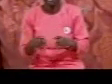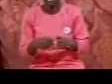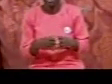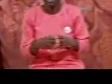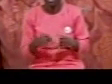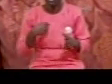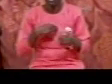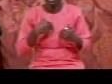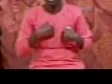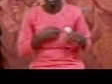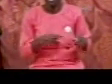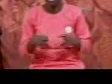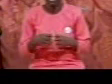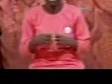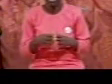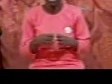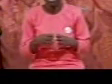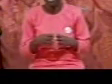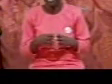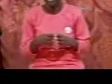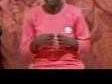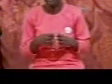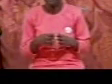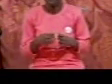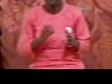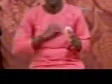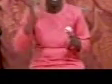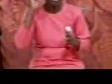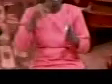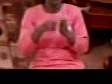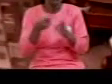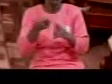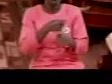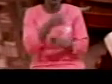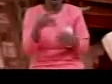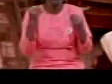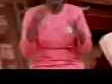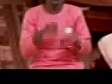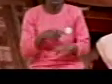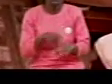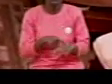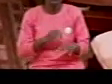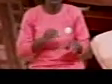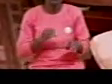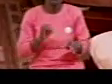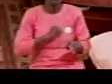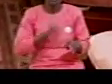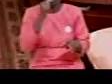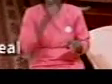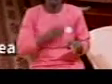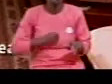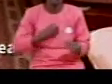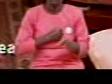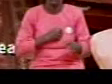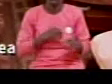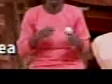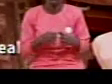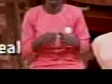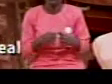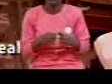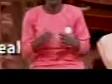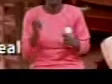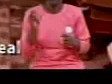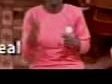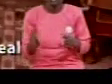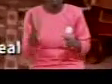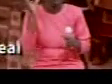20%. باشا انا بسمع منك الكلام ده كتير، انا اسف يعني. وبعدين بقى يا سمير؟ خلاص يا سمير اسمع